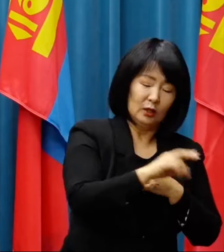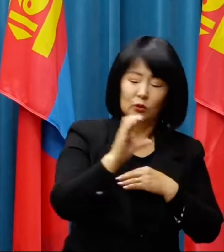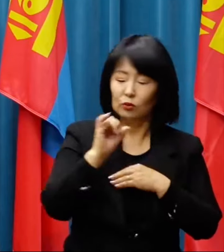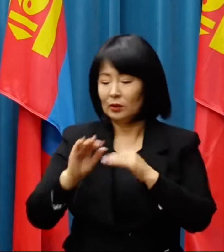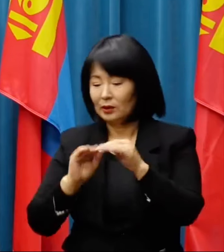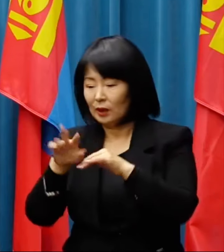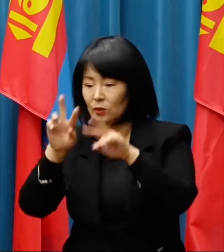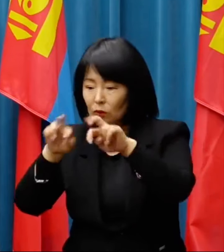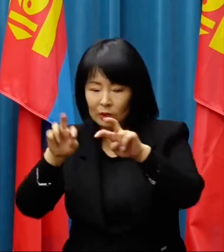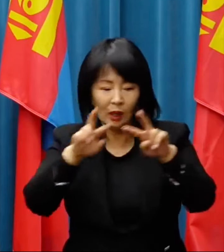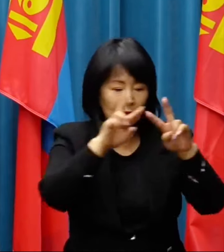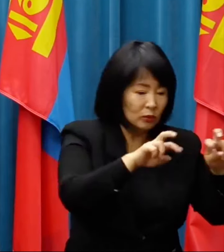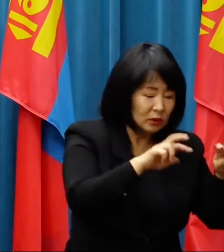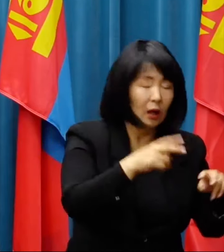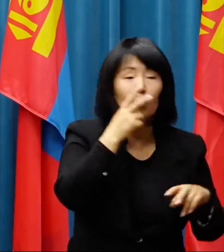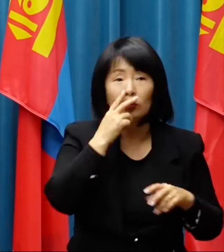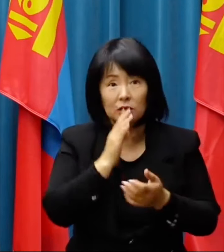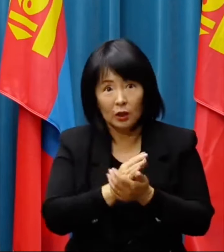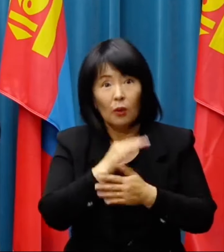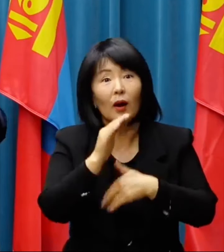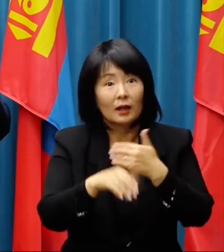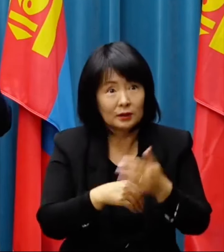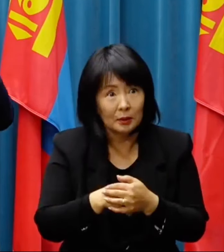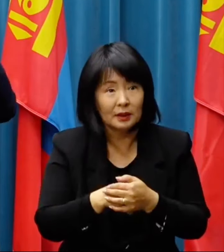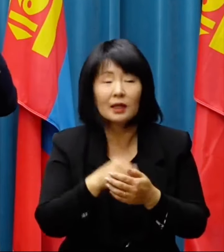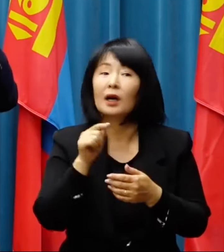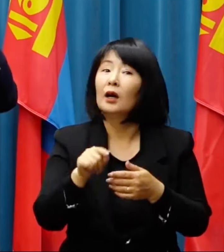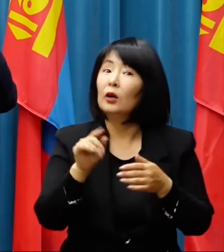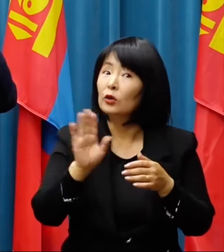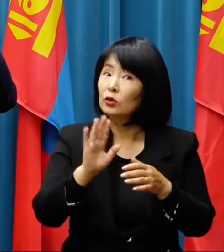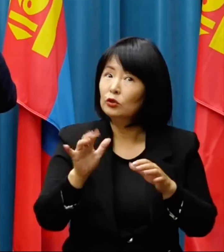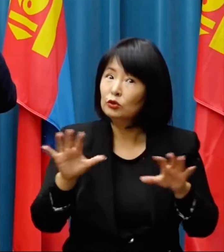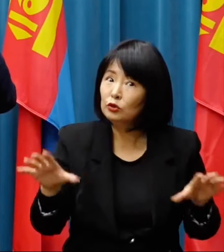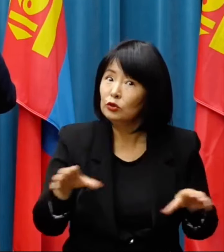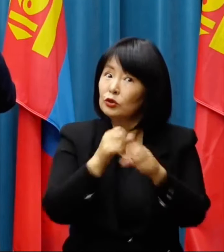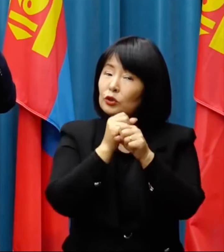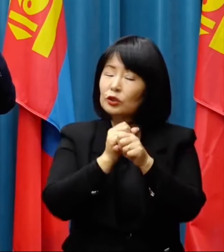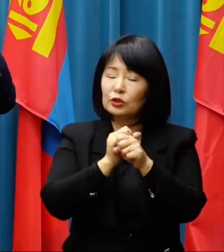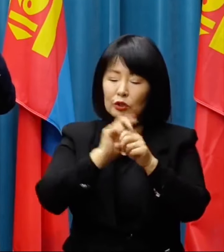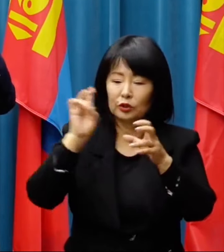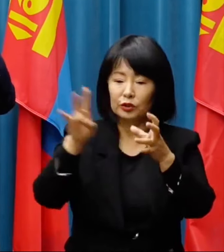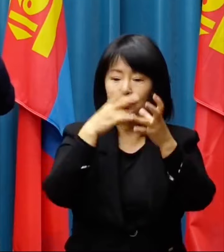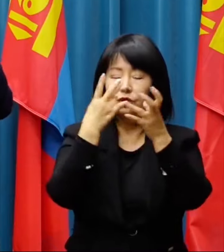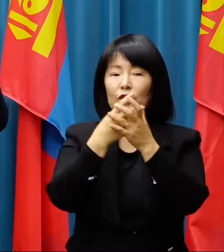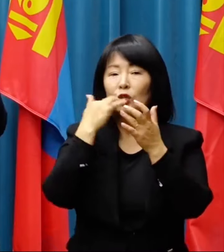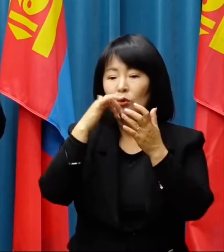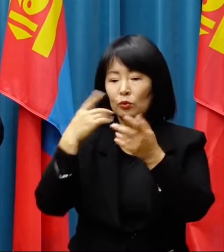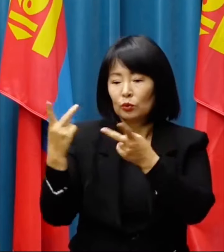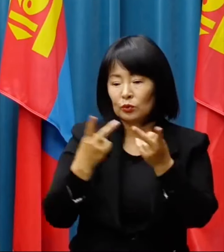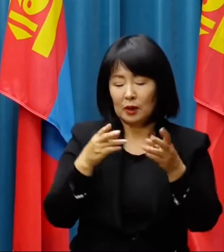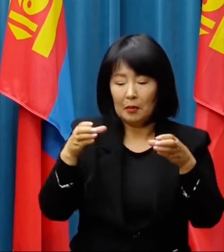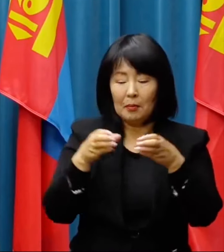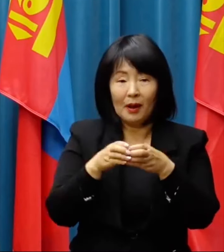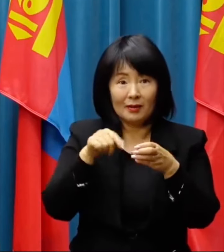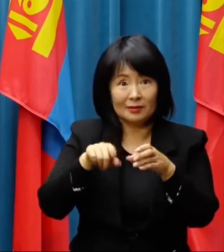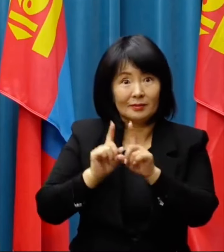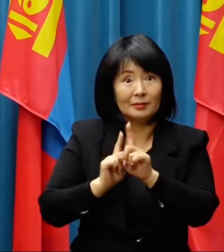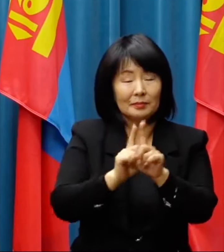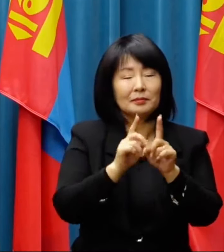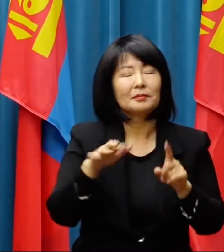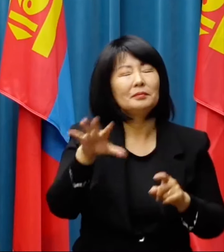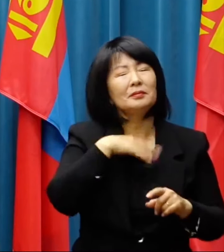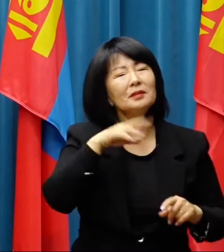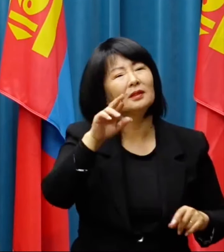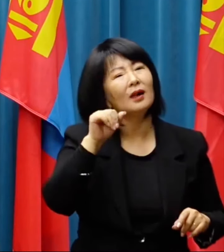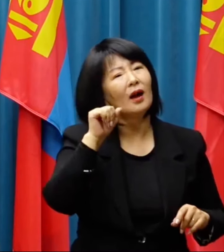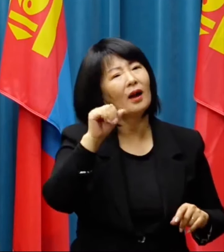одоо судалгаа хийж үзэж байгаа. Тэгэхээр ерөнхийдөө бол нэгдсэн одоо зөвлөх үйлчилгээний багаар бид хэрхэн энэ